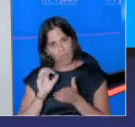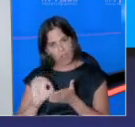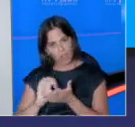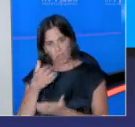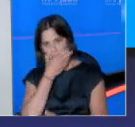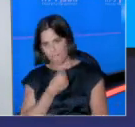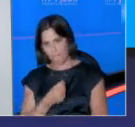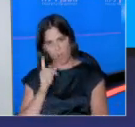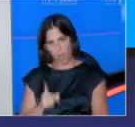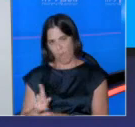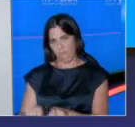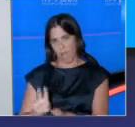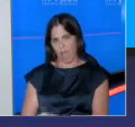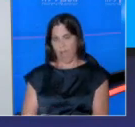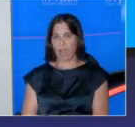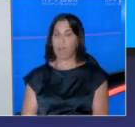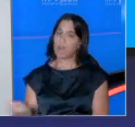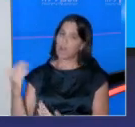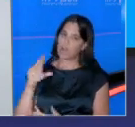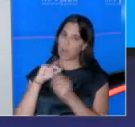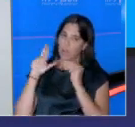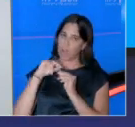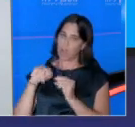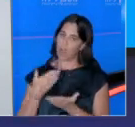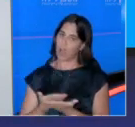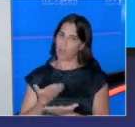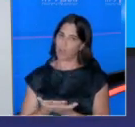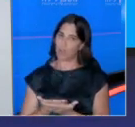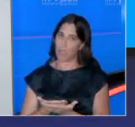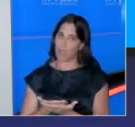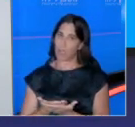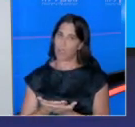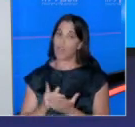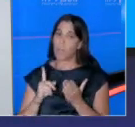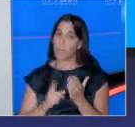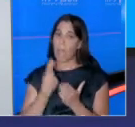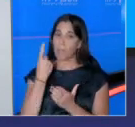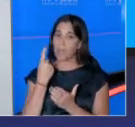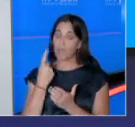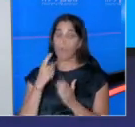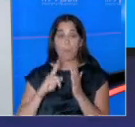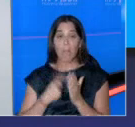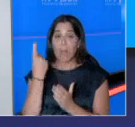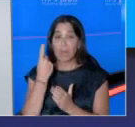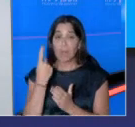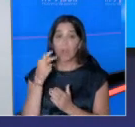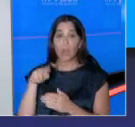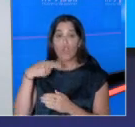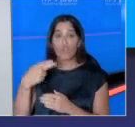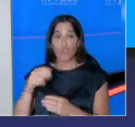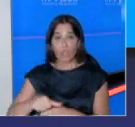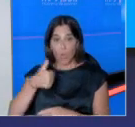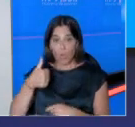לא חייבים... אבל בואי רגע נדבר על העובדה שעוד הפעם, זה הפעם הראשונה, עוד הפעם פעם ראשונה, שיהיה לנו